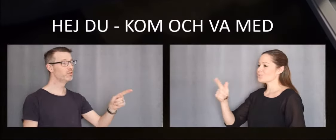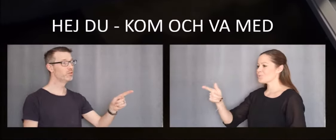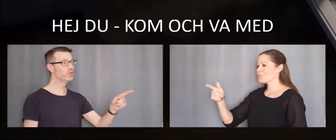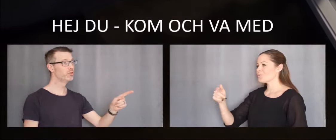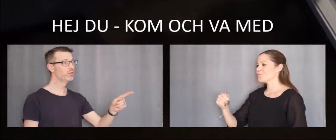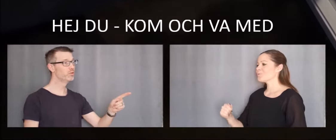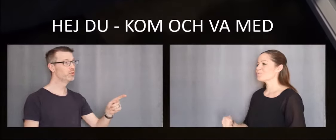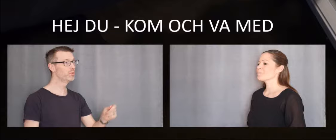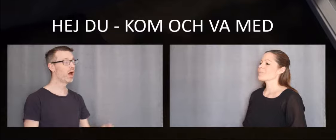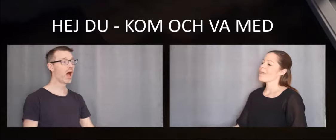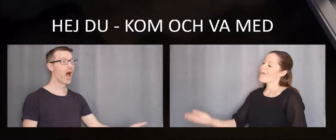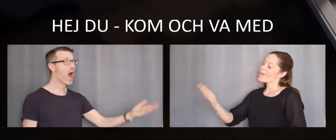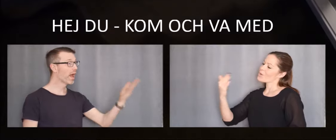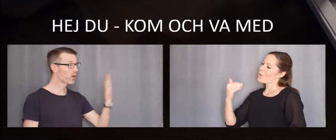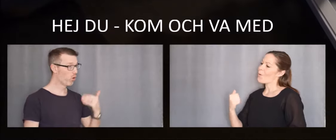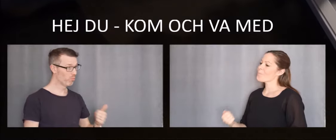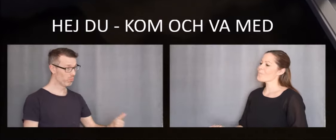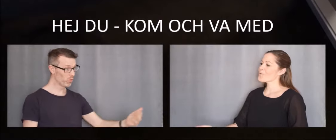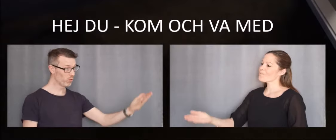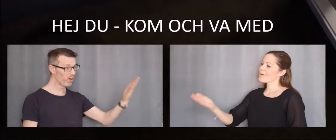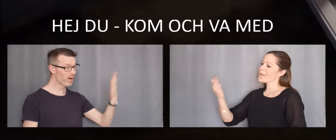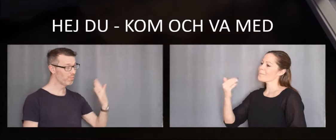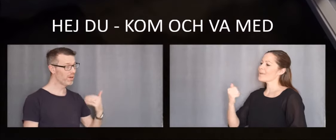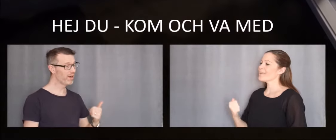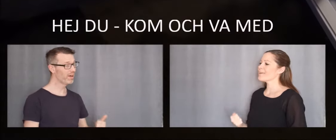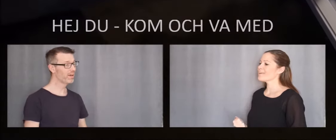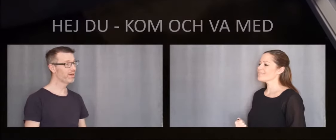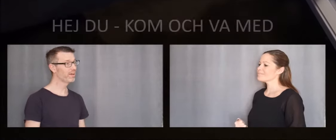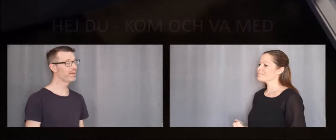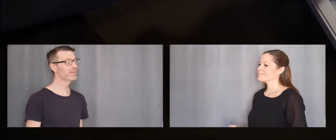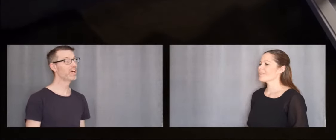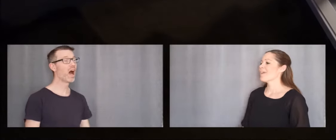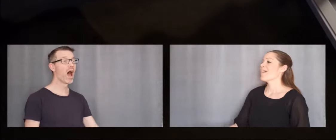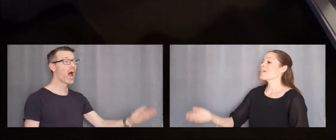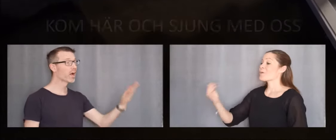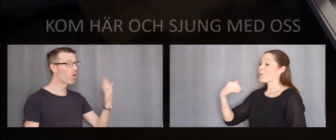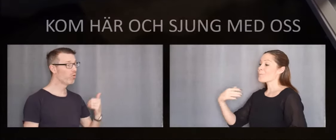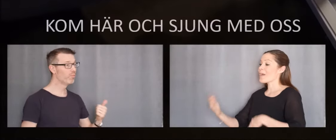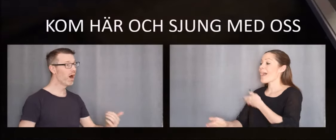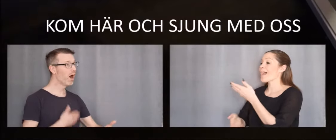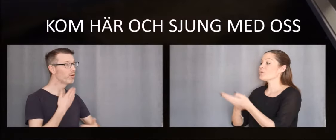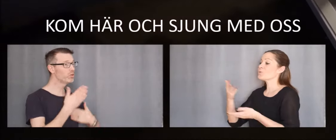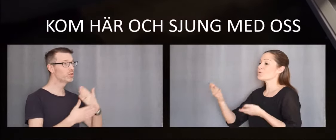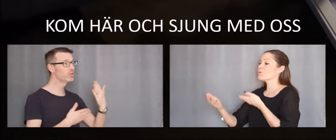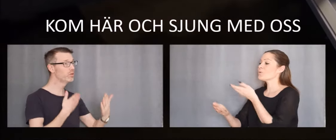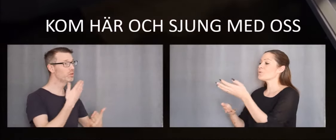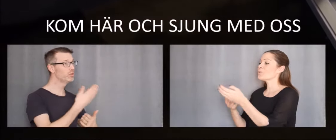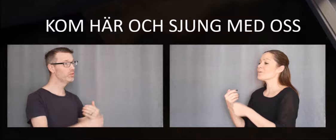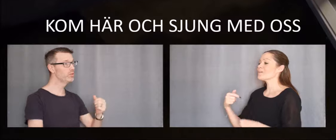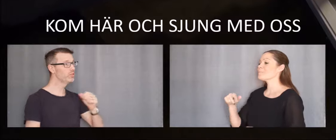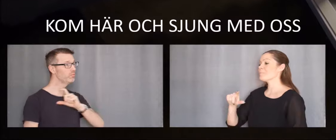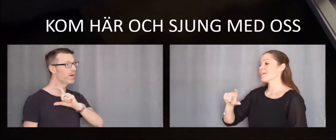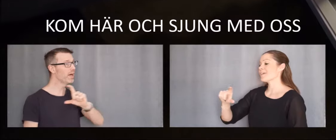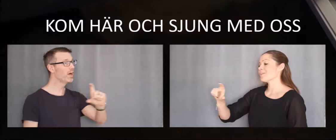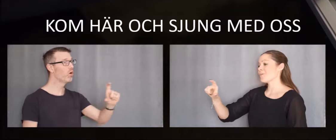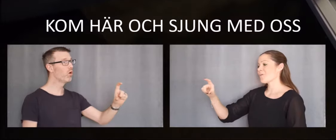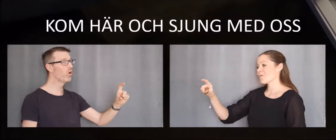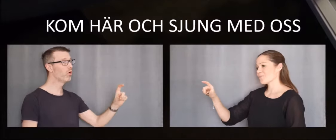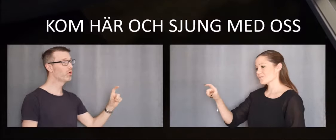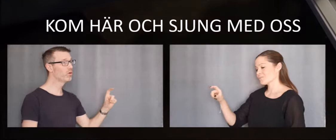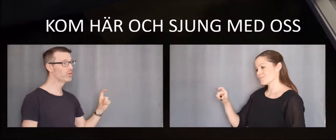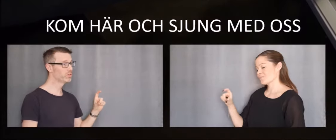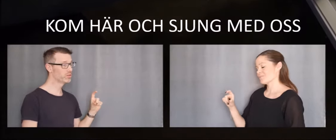Hej du, kom och var med. Kom här och sjung